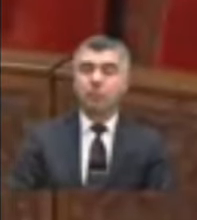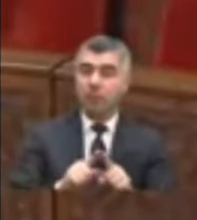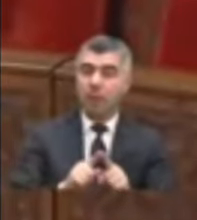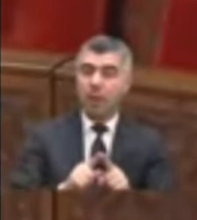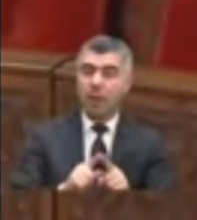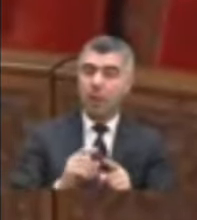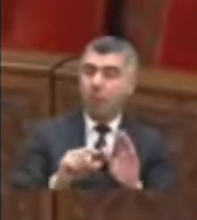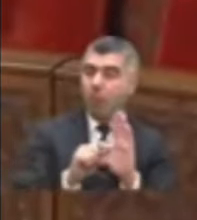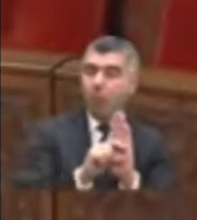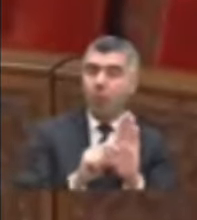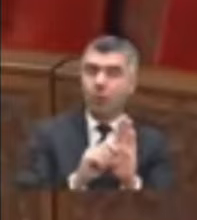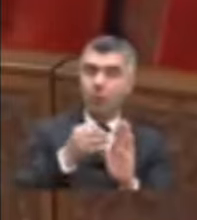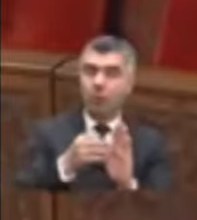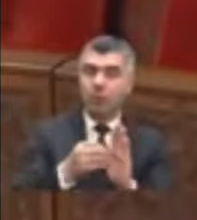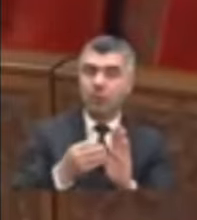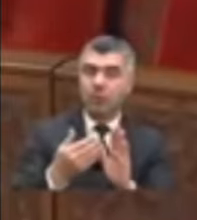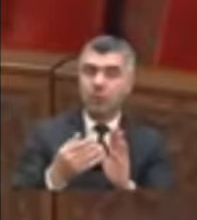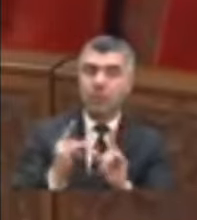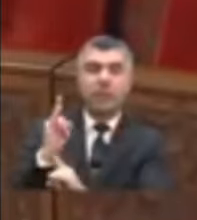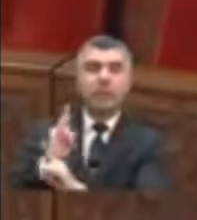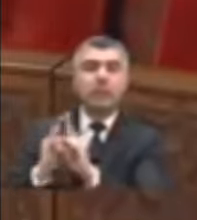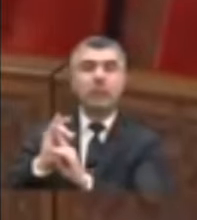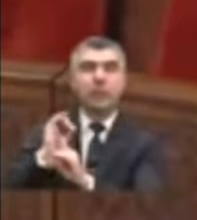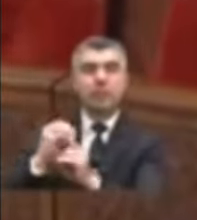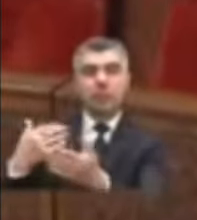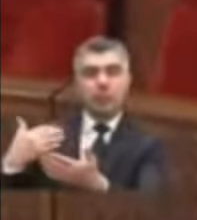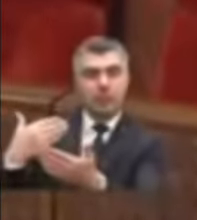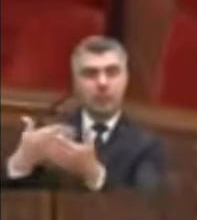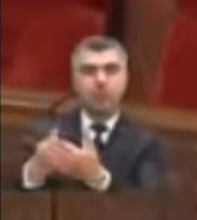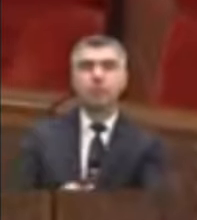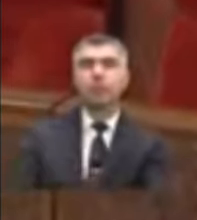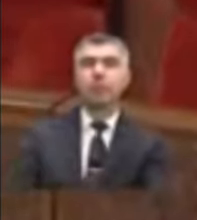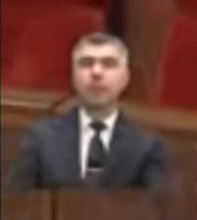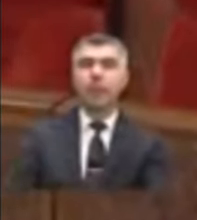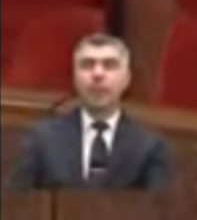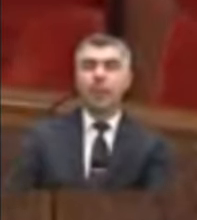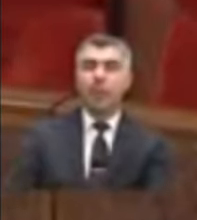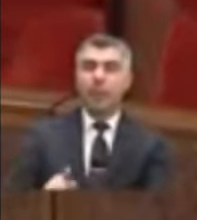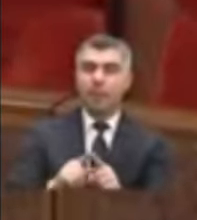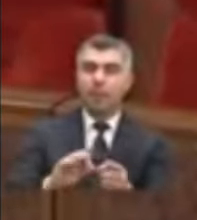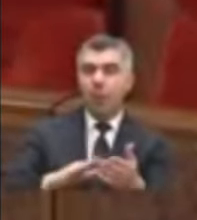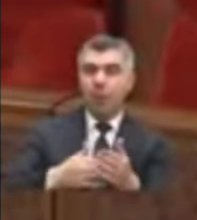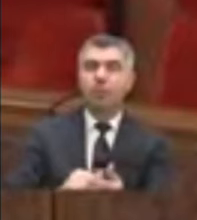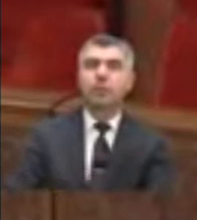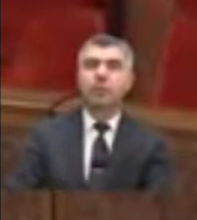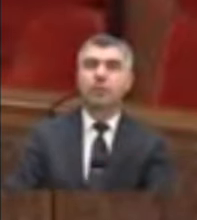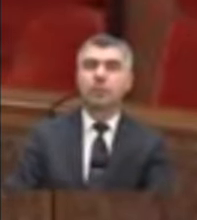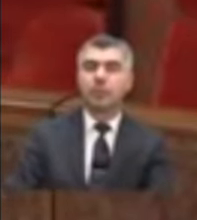للالتفات لهذا الموضوع هذا اللي هو قديم ياك متراك بزاف، كاين اللي شيخو تما.